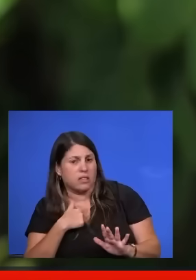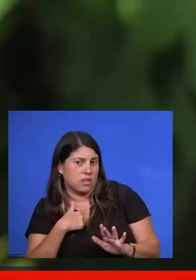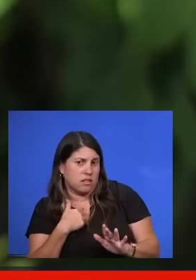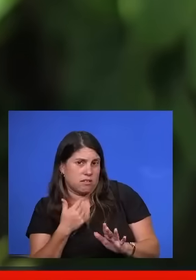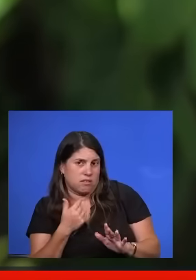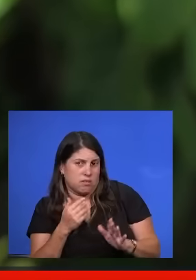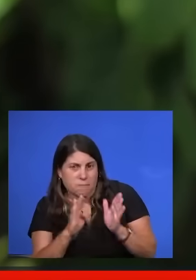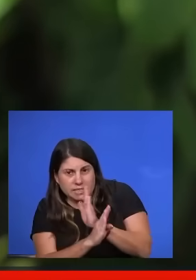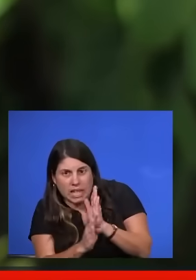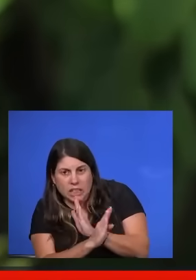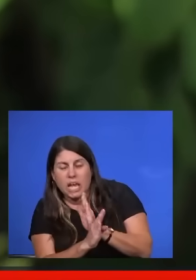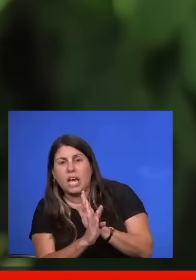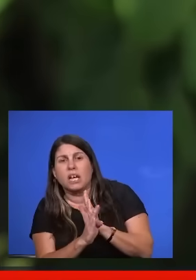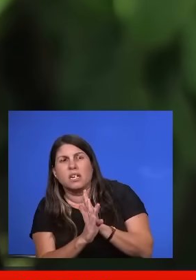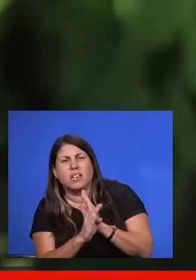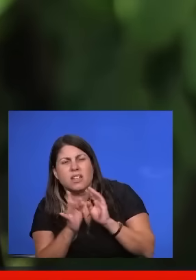מאחורי בטונדה.